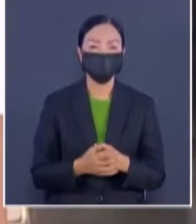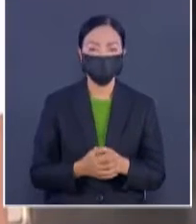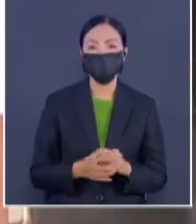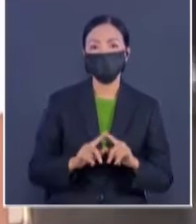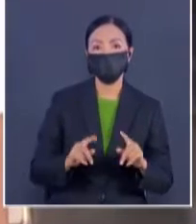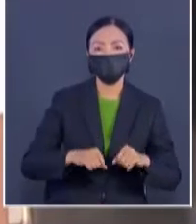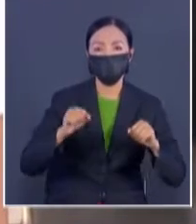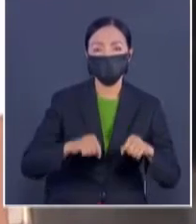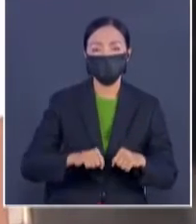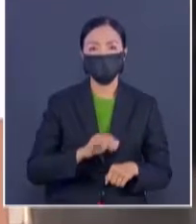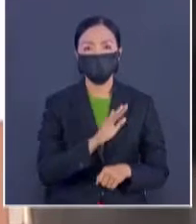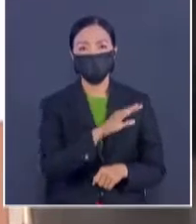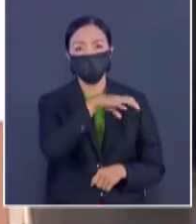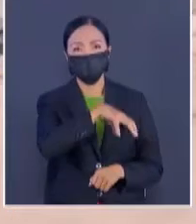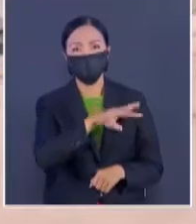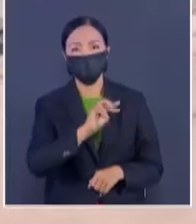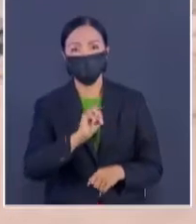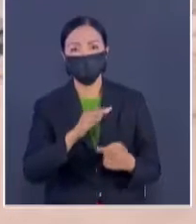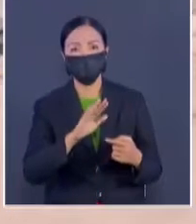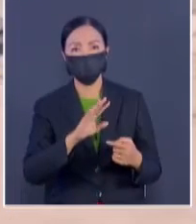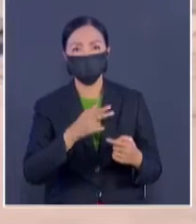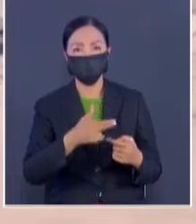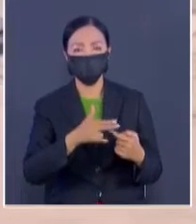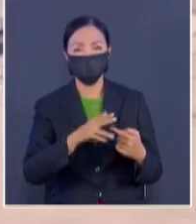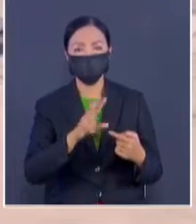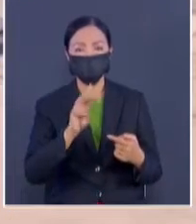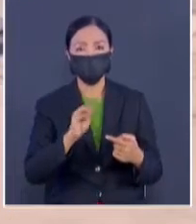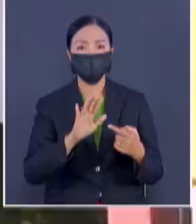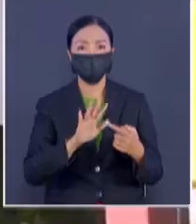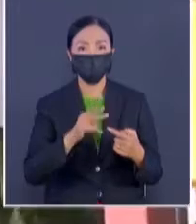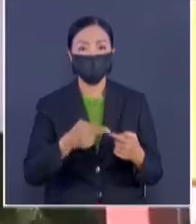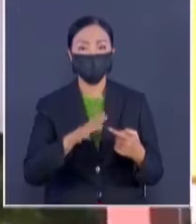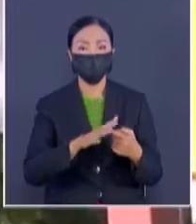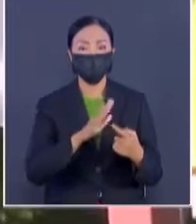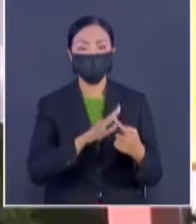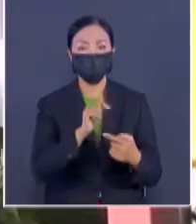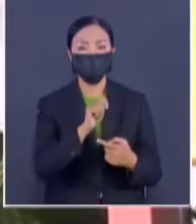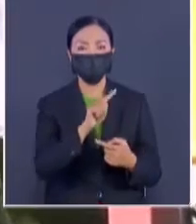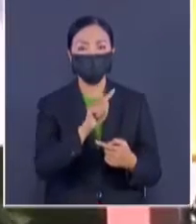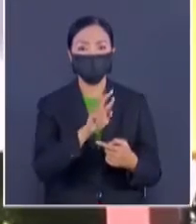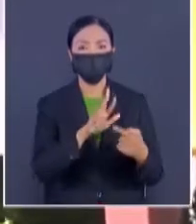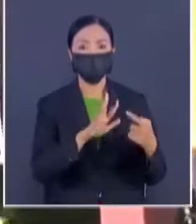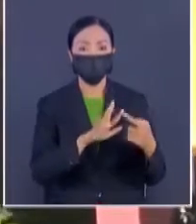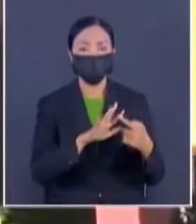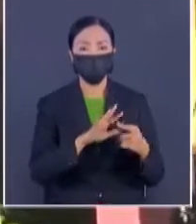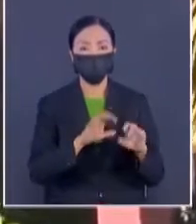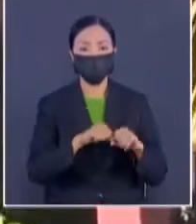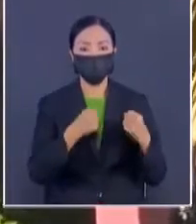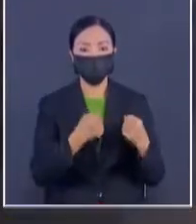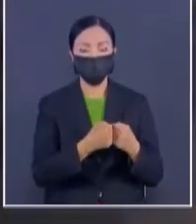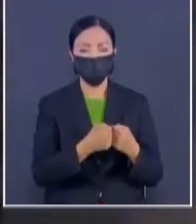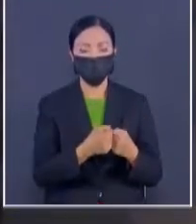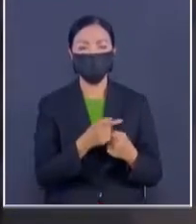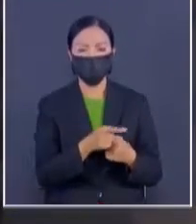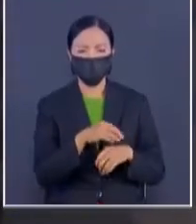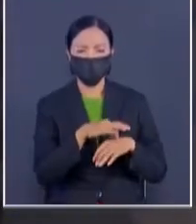แต่มติของมหาเถรสมาคมเมื่อปลายเดือนกันยายนกลับให้พระครูที่กำลังถูกตรวจสอบนั้นขึ้นมาดำรงตำแหน่งเจ้า